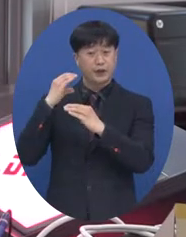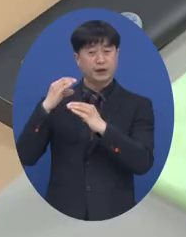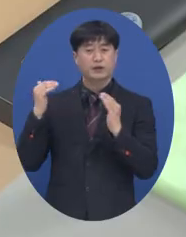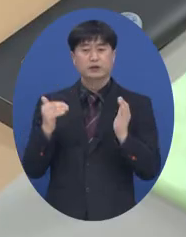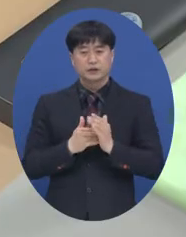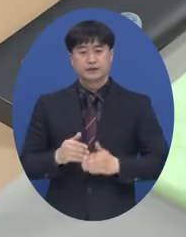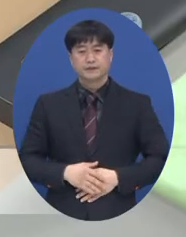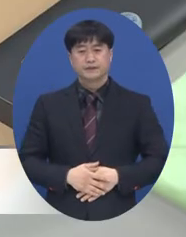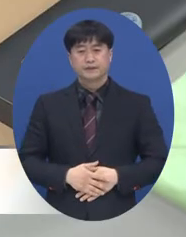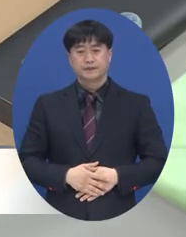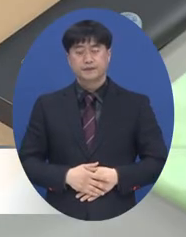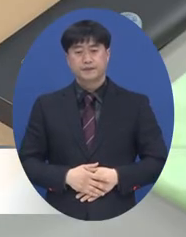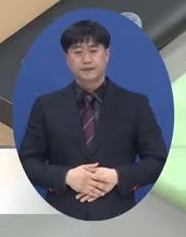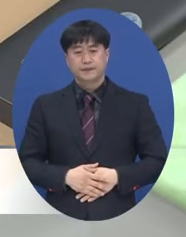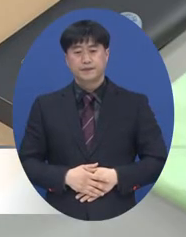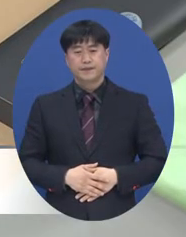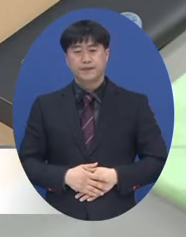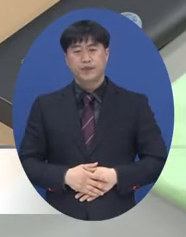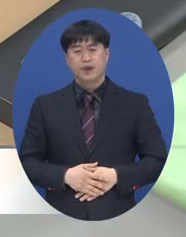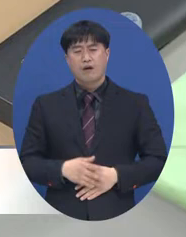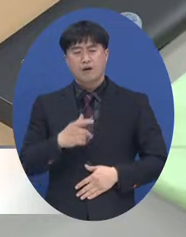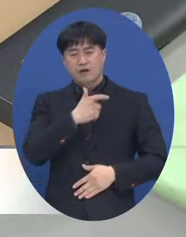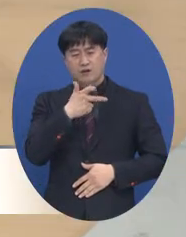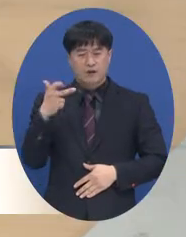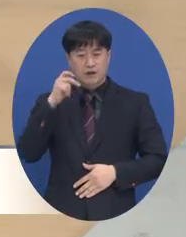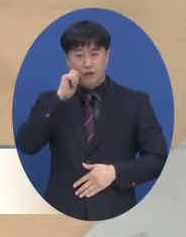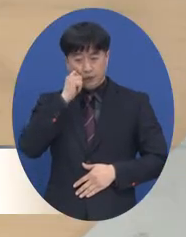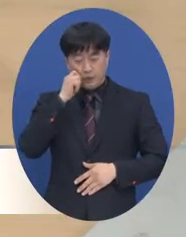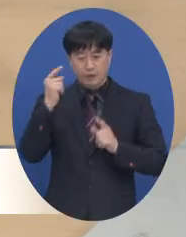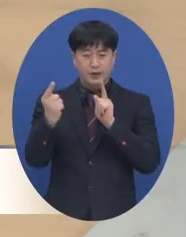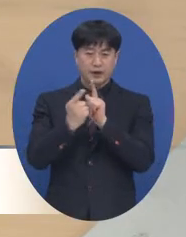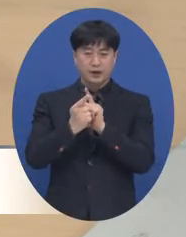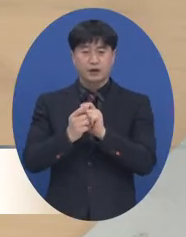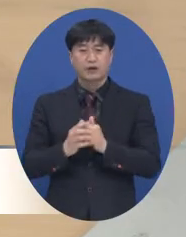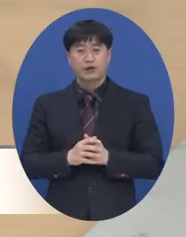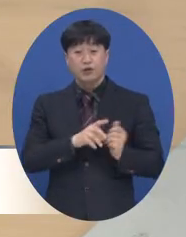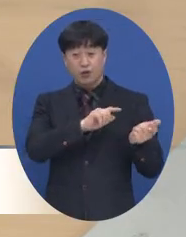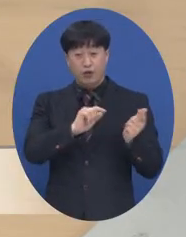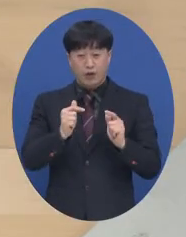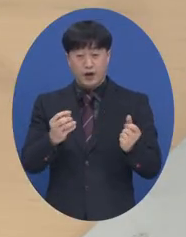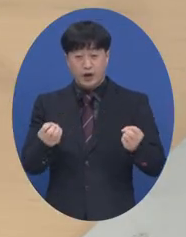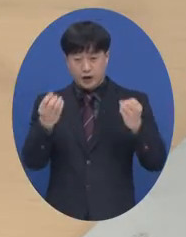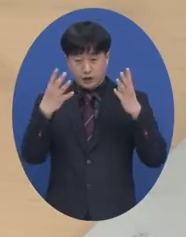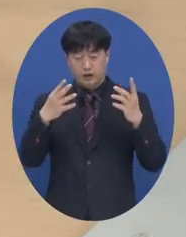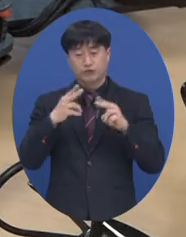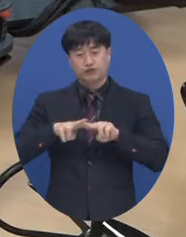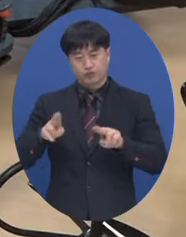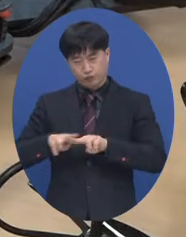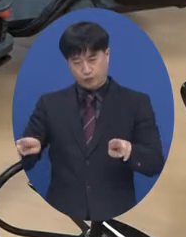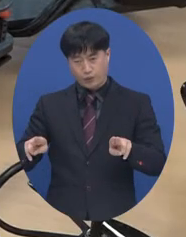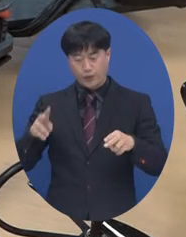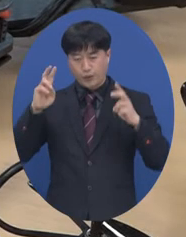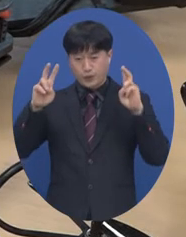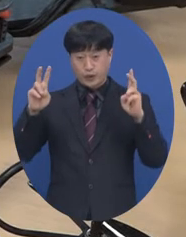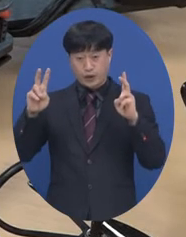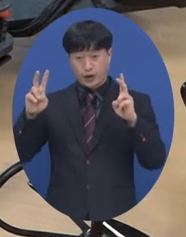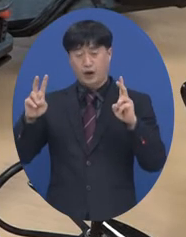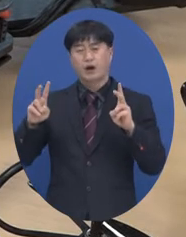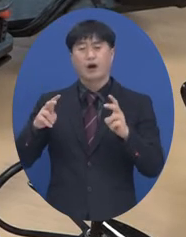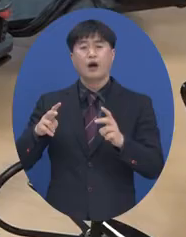왔어요 그야말로 직격탄이 얻습니다 이딴 행사 취소와 거래 기업의 도산